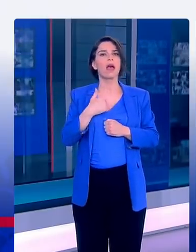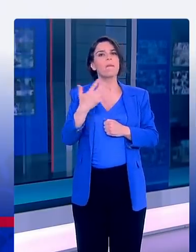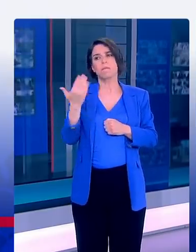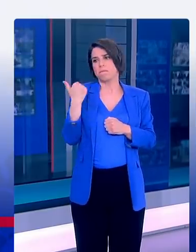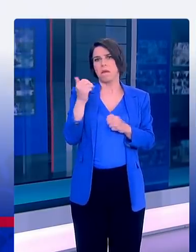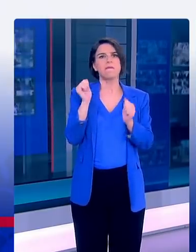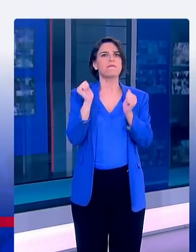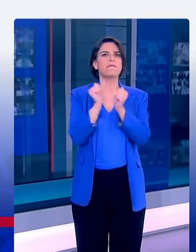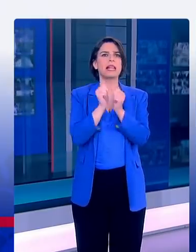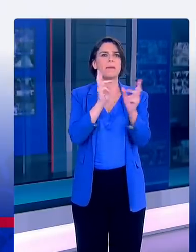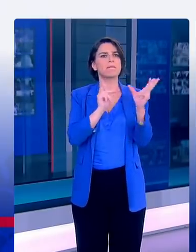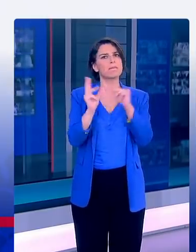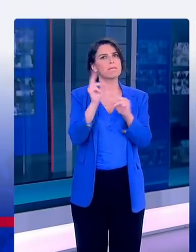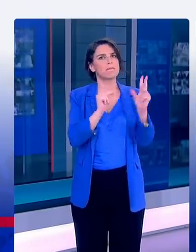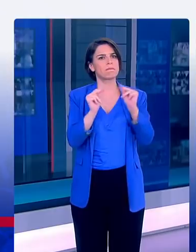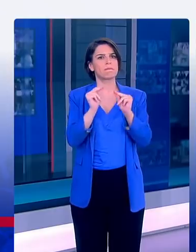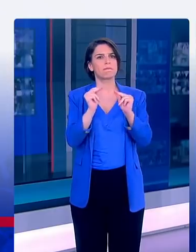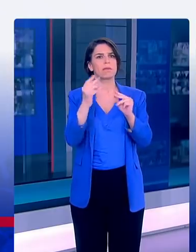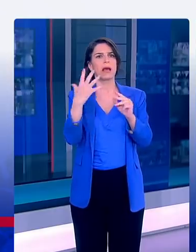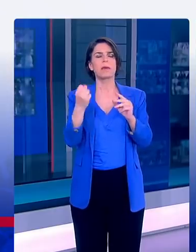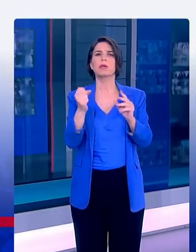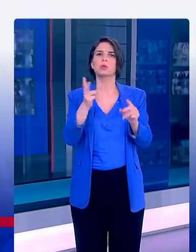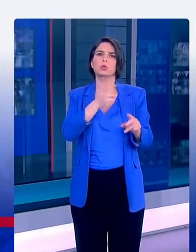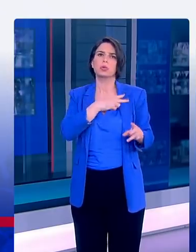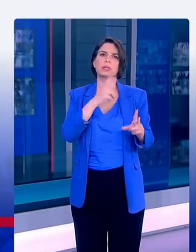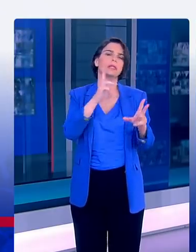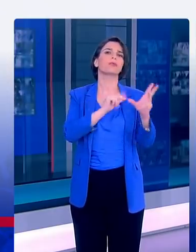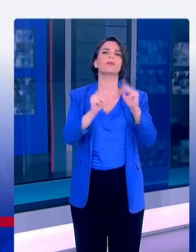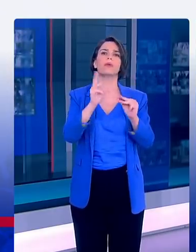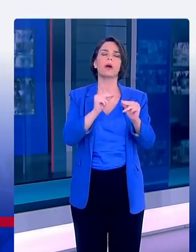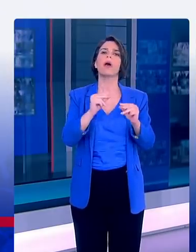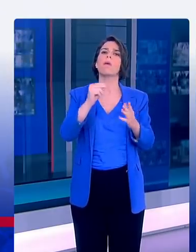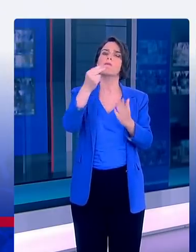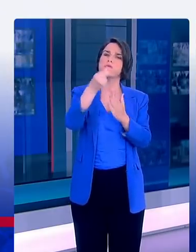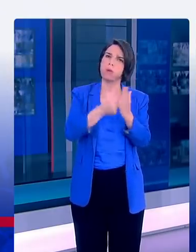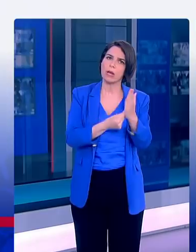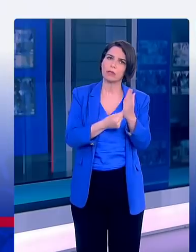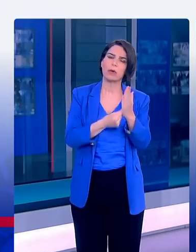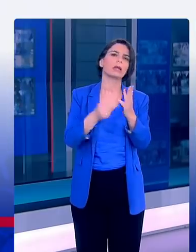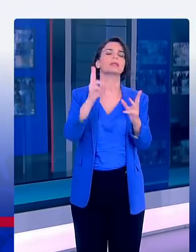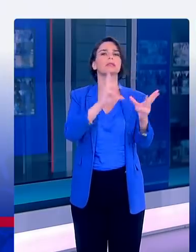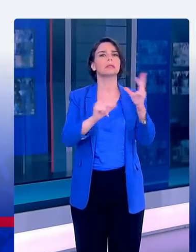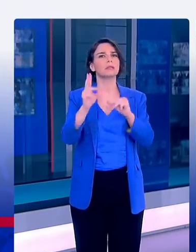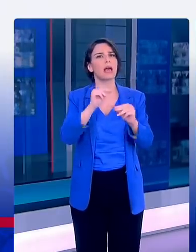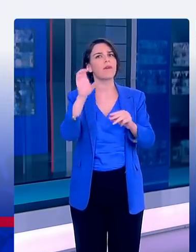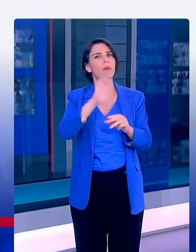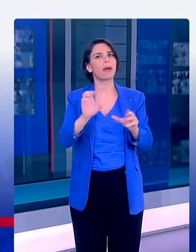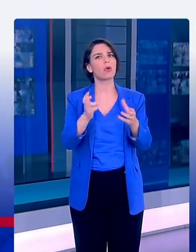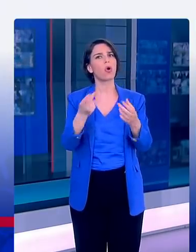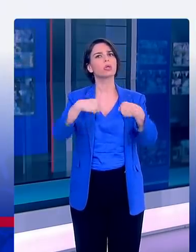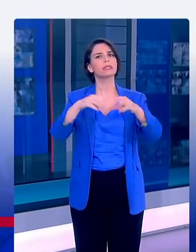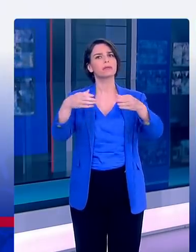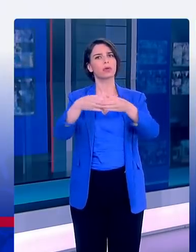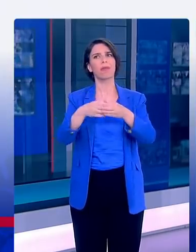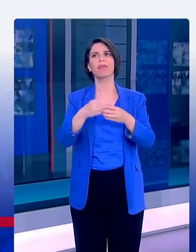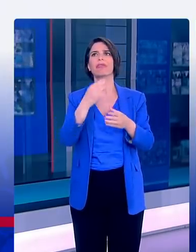κουβέντα. Ήταν η πρώτη οργανωμένη συζήτηση, άρα τα έχουμε πει πολλές φορές στις παρυφές του Ευρωπαϊκού Συμβουλίου, ότι δεν νοείται πολιτική ίσων